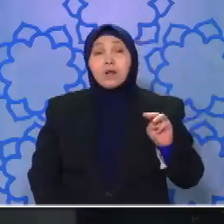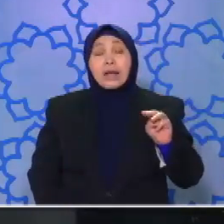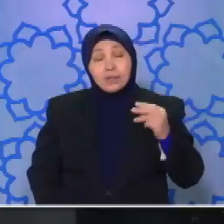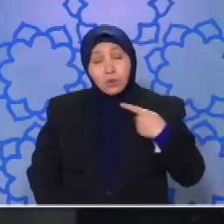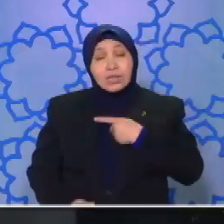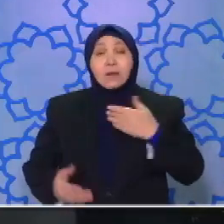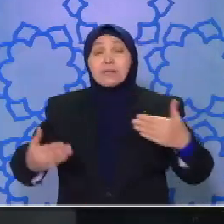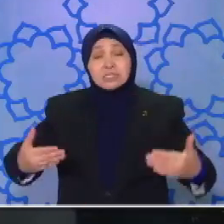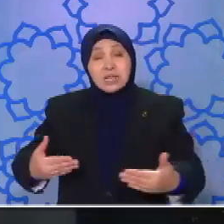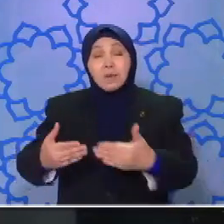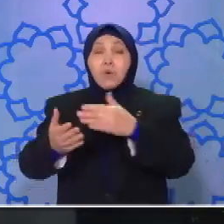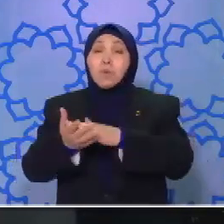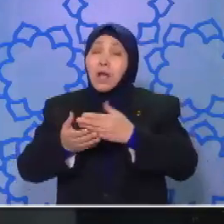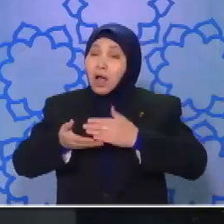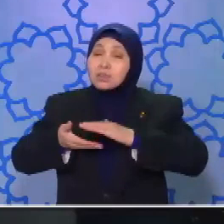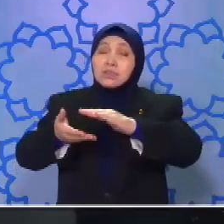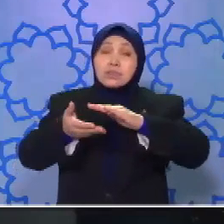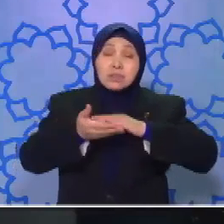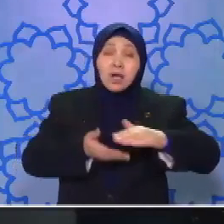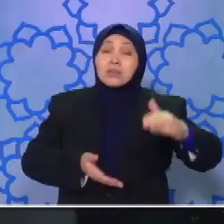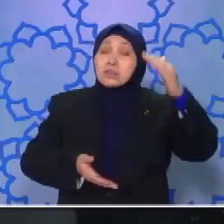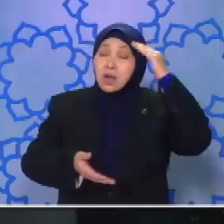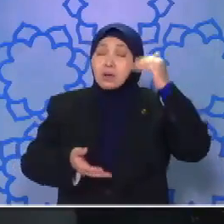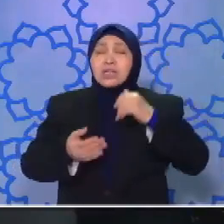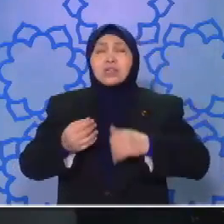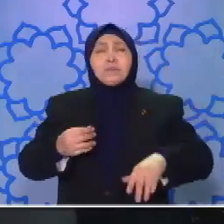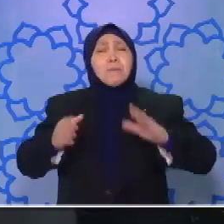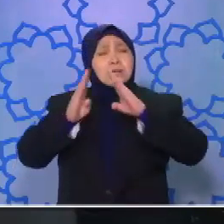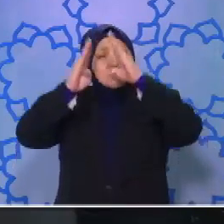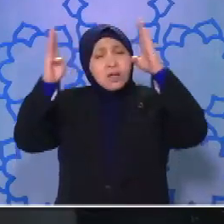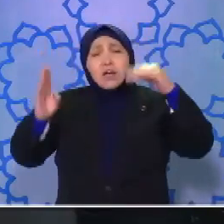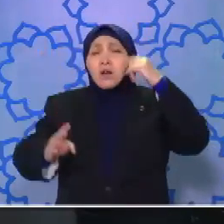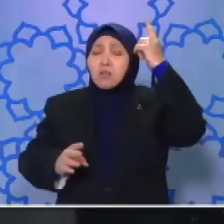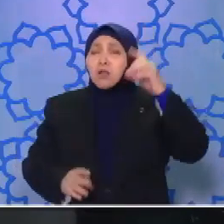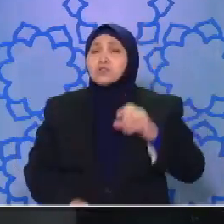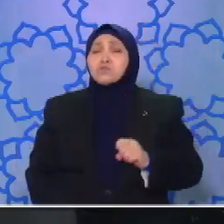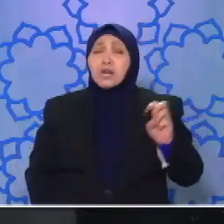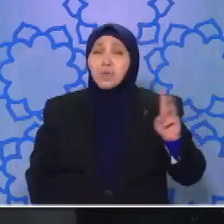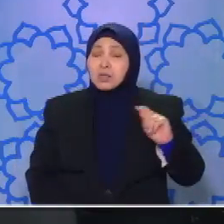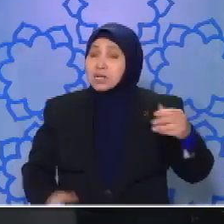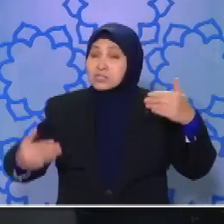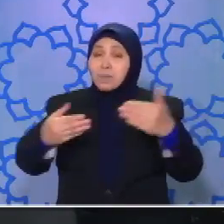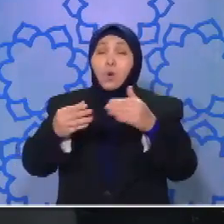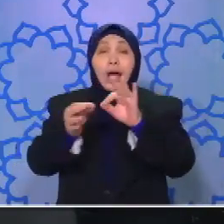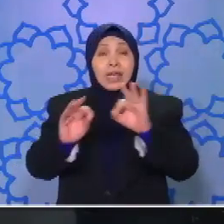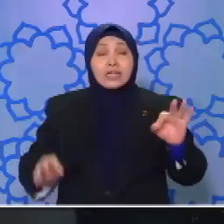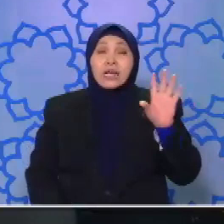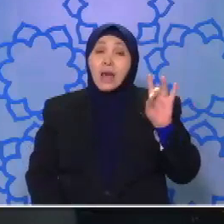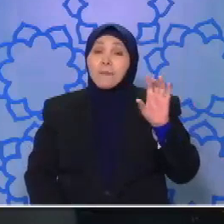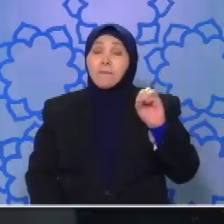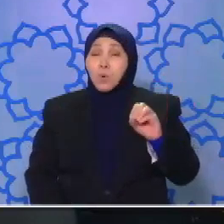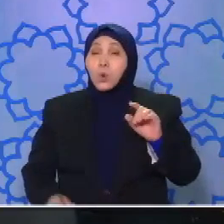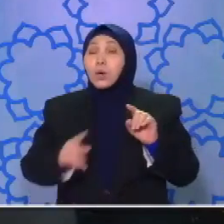penyambung ataupun penyampai risalah tauhid kita mengesakan Allah Subhanahu wa taala. Kita sambung ayat yang ke-80